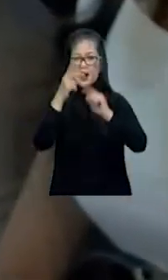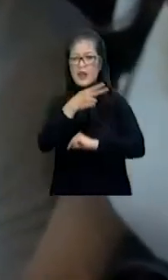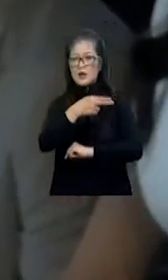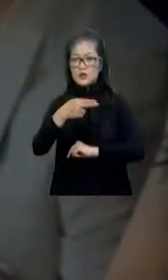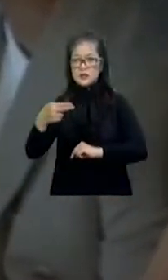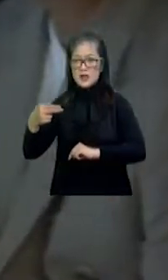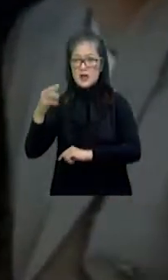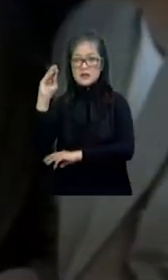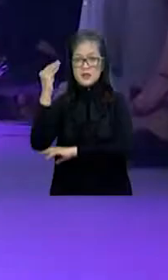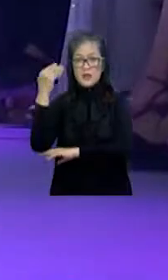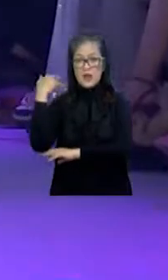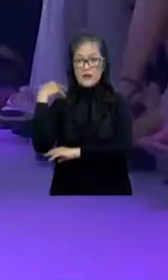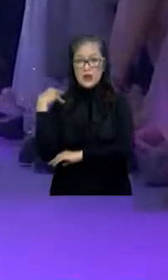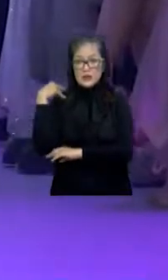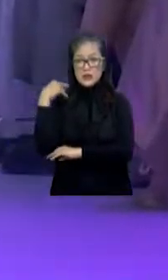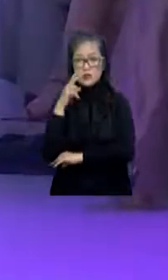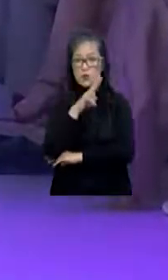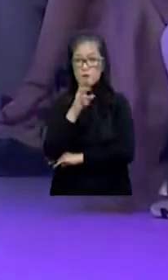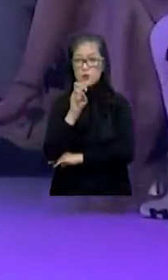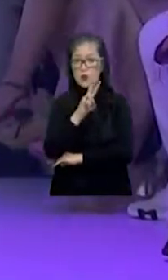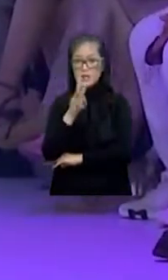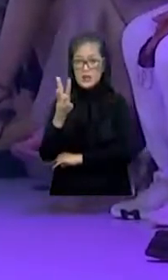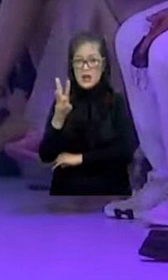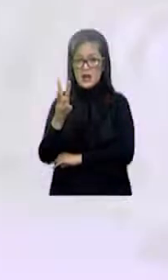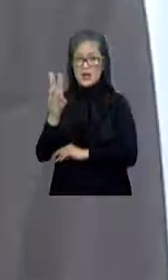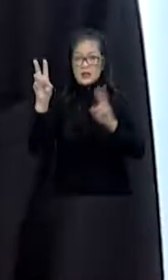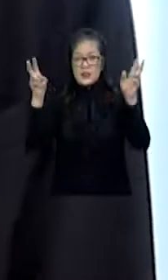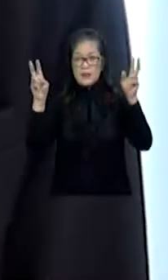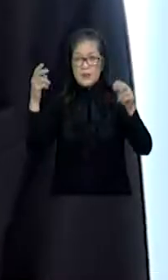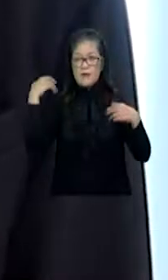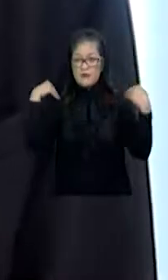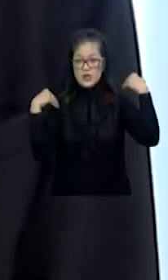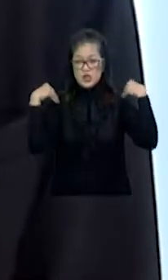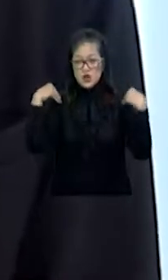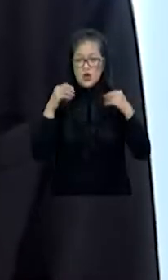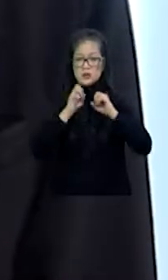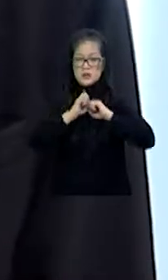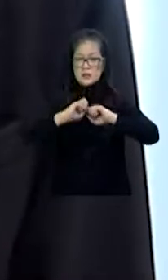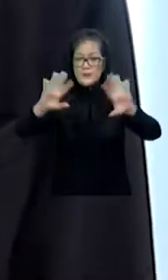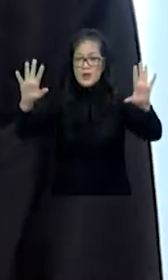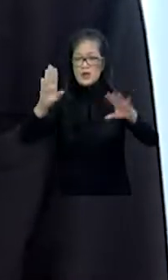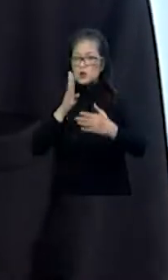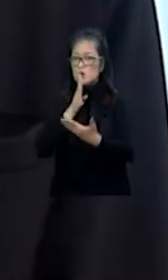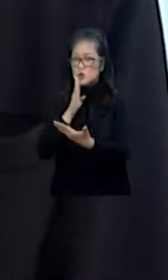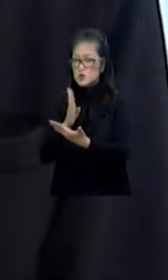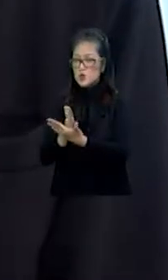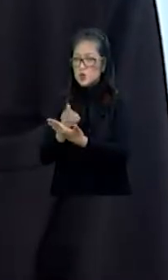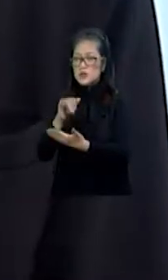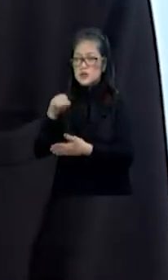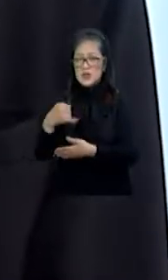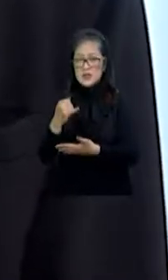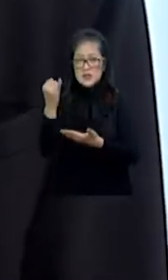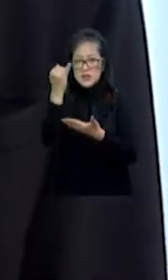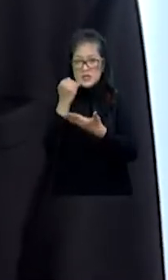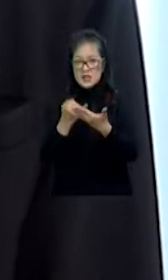Week 2023 kembali hadir dengan mengusung tema Fashion Reformation. Jujur saya sangat antusias dengan banyaknya desainer yang